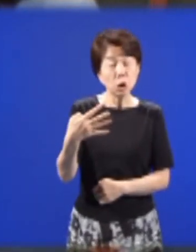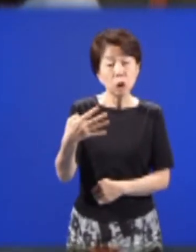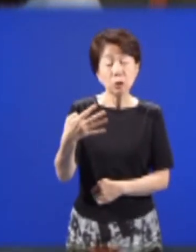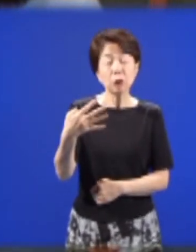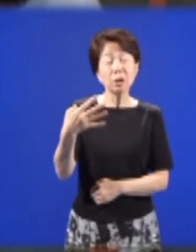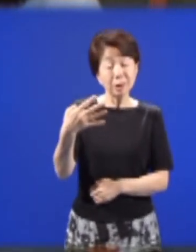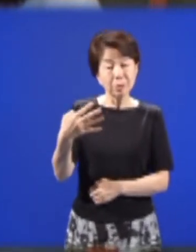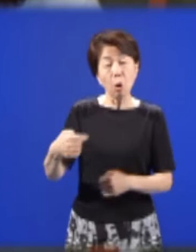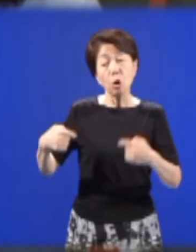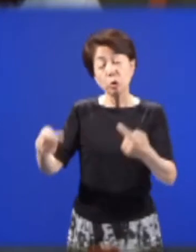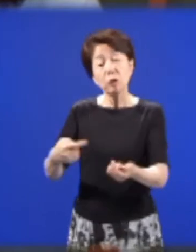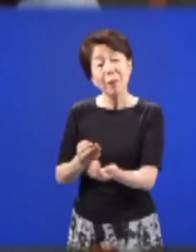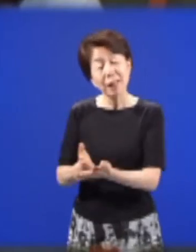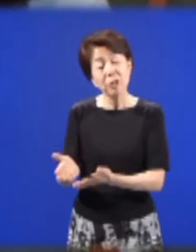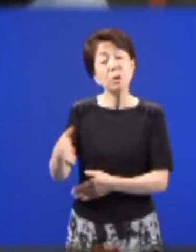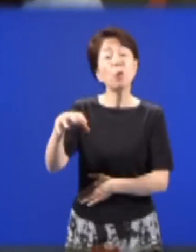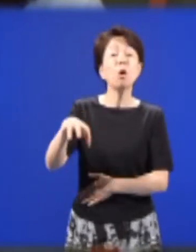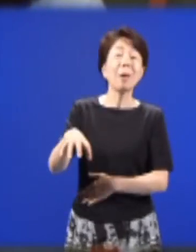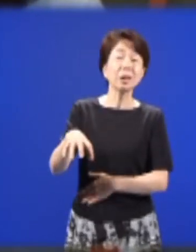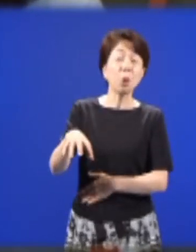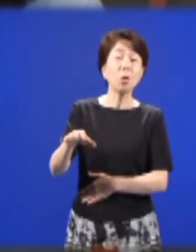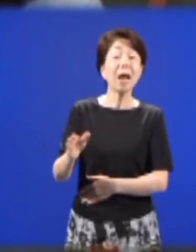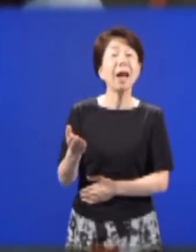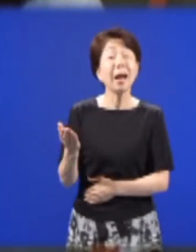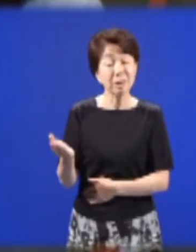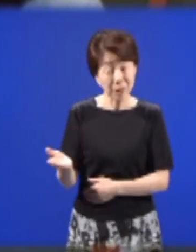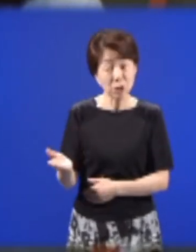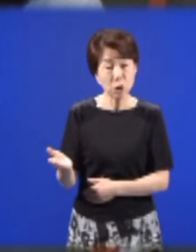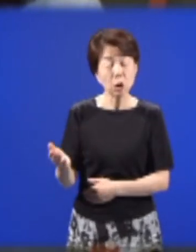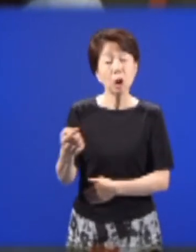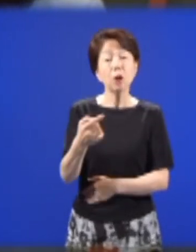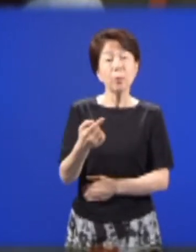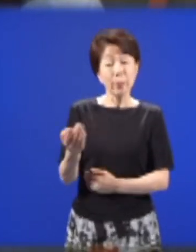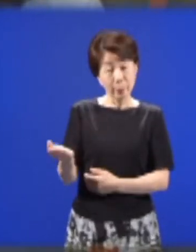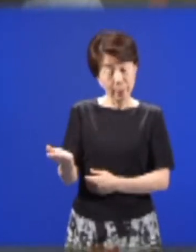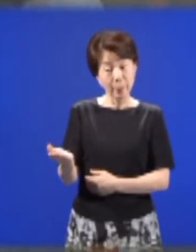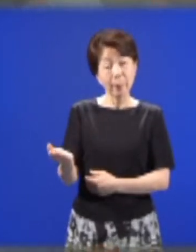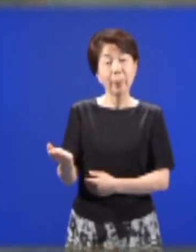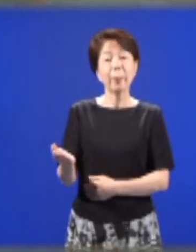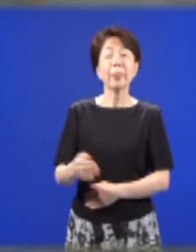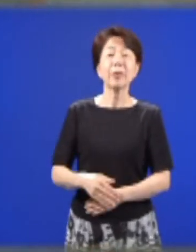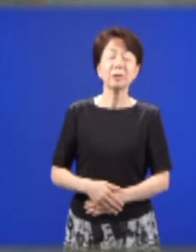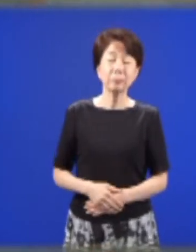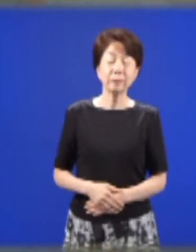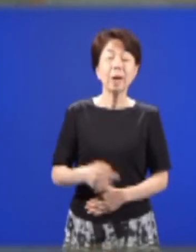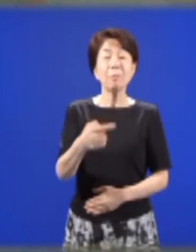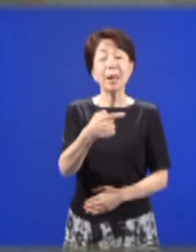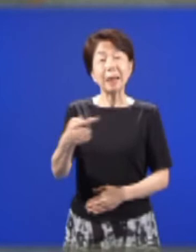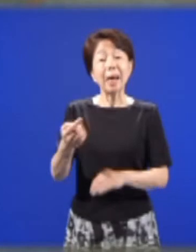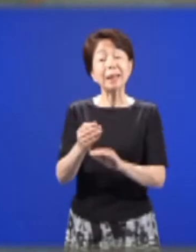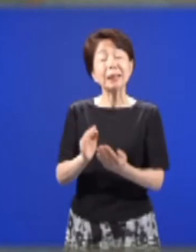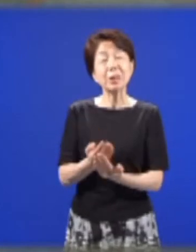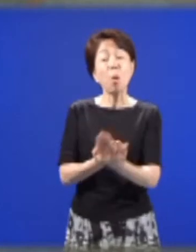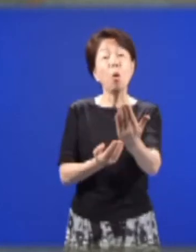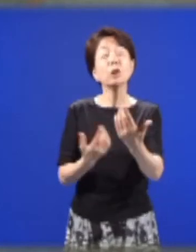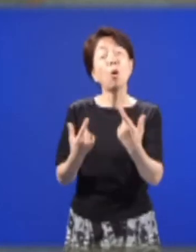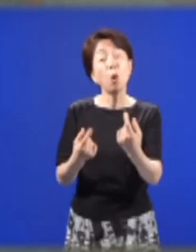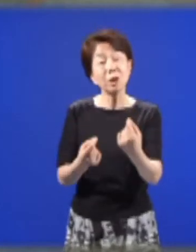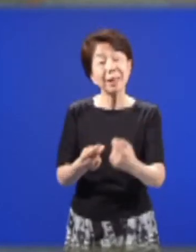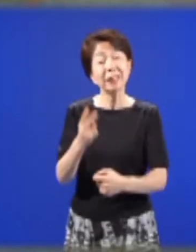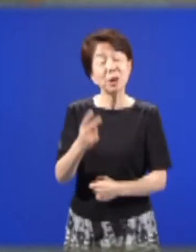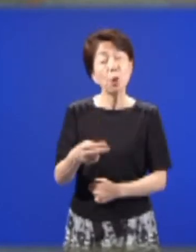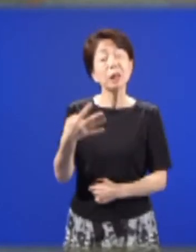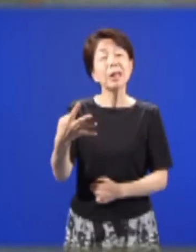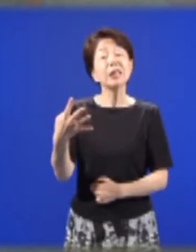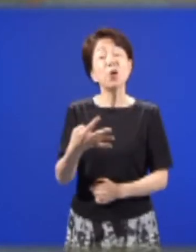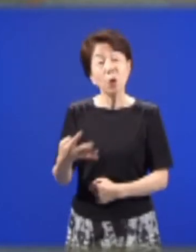、前はなかったんですけれども、第1ホールと同じように椅子を少し減らして4人の方が車椅子